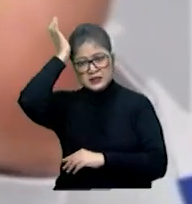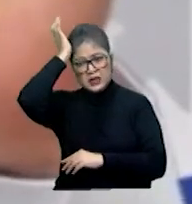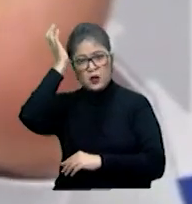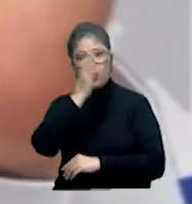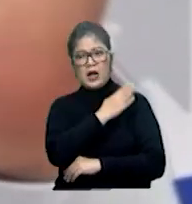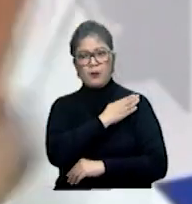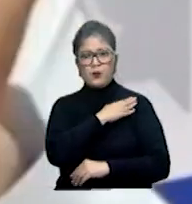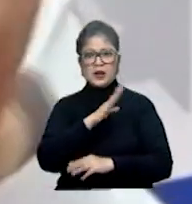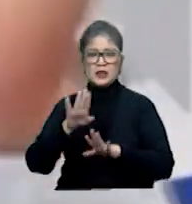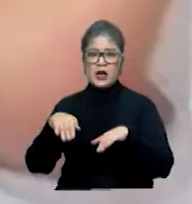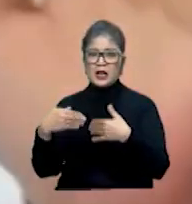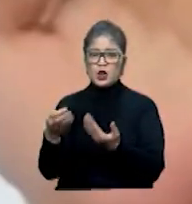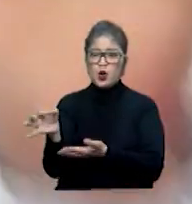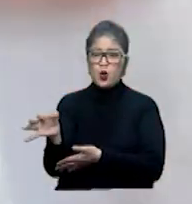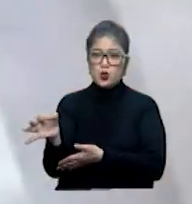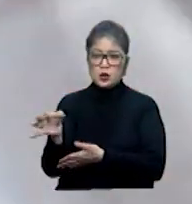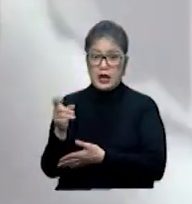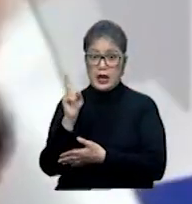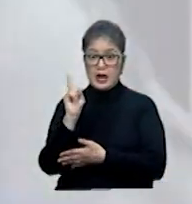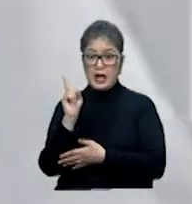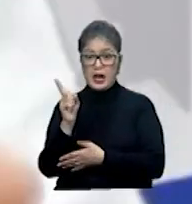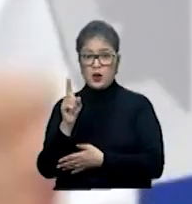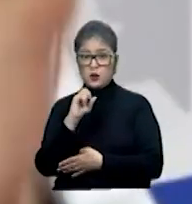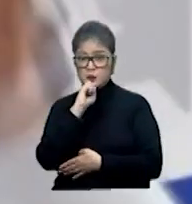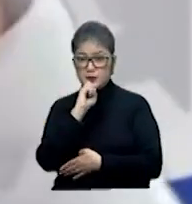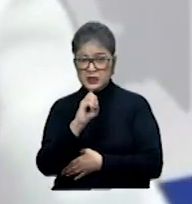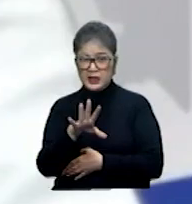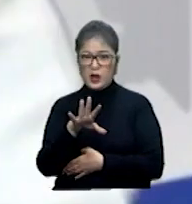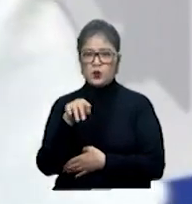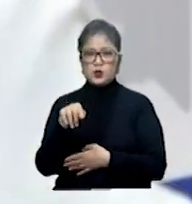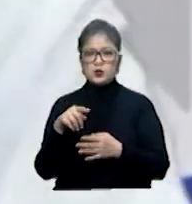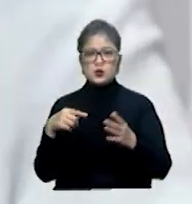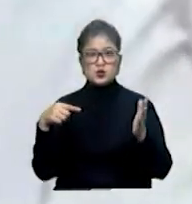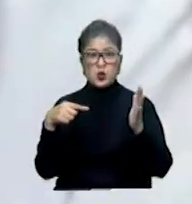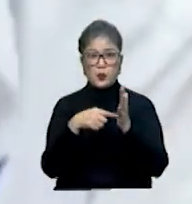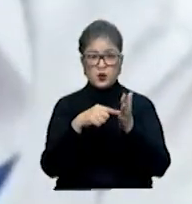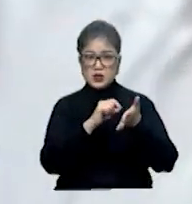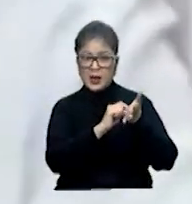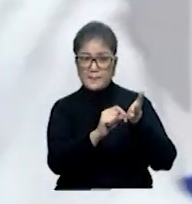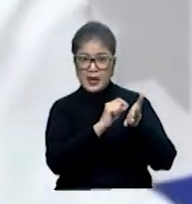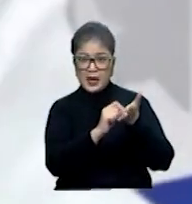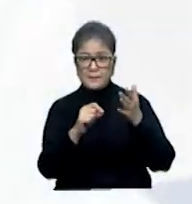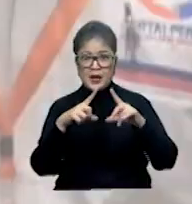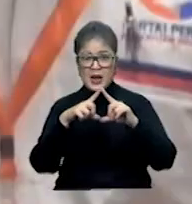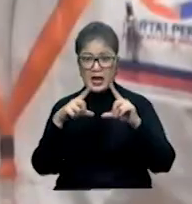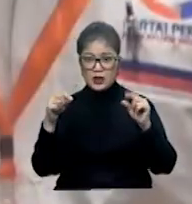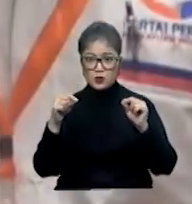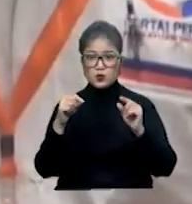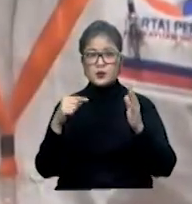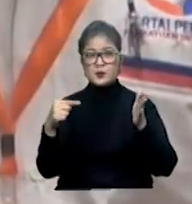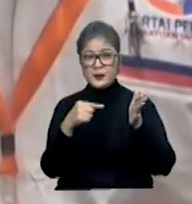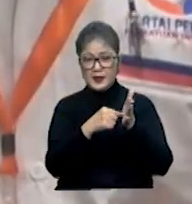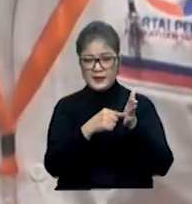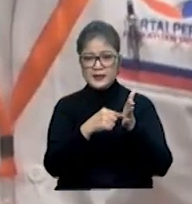kota. Jadi kalau begitu kita beritahukan, coblos nama di balik kartu, tiga-tiganya akan dapat. Untuk